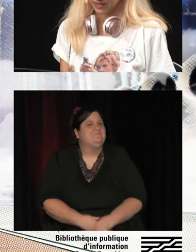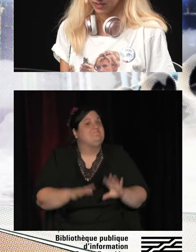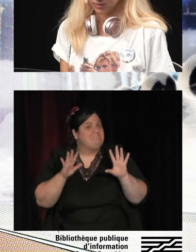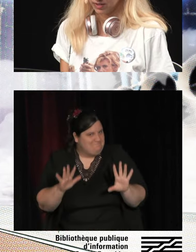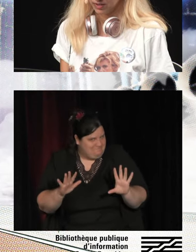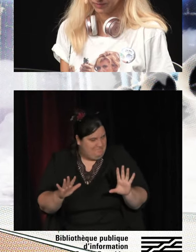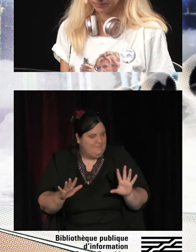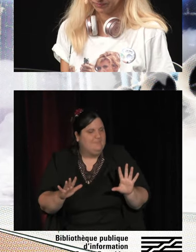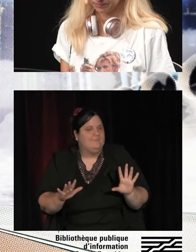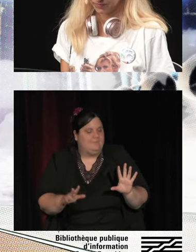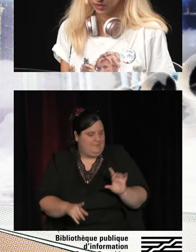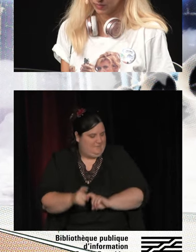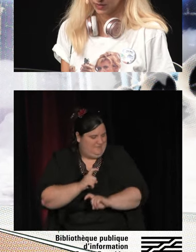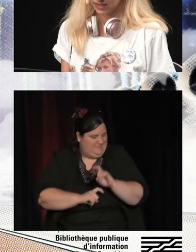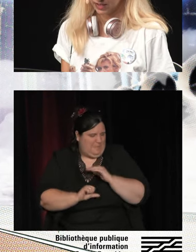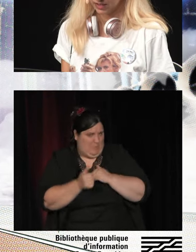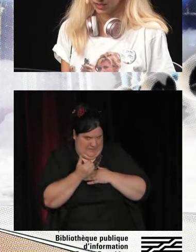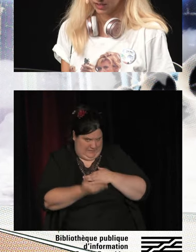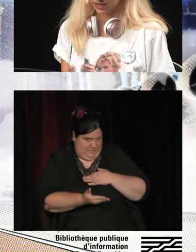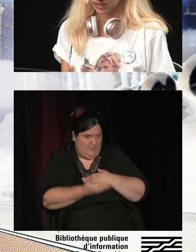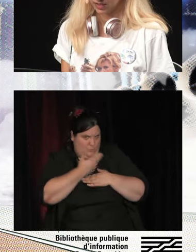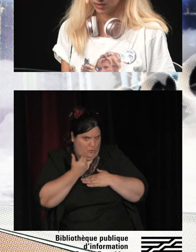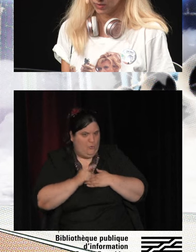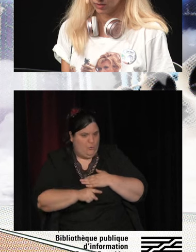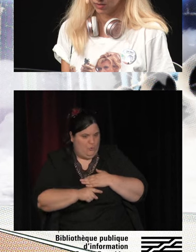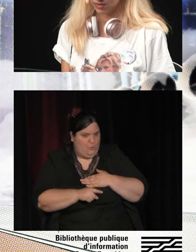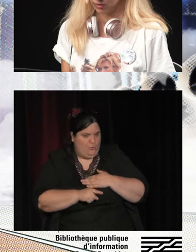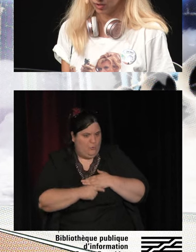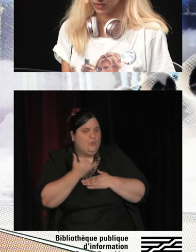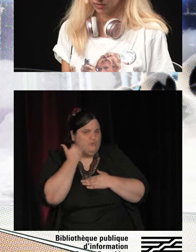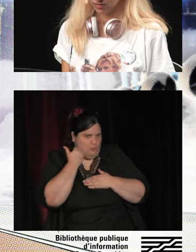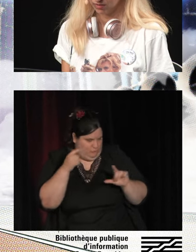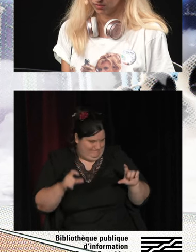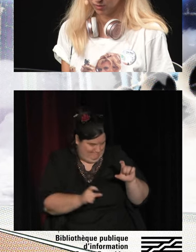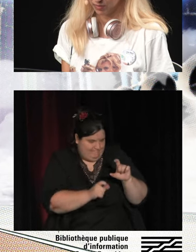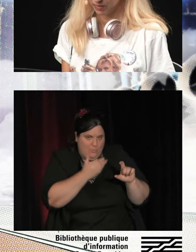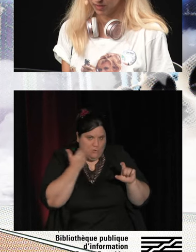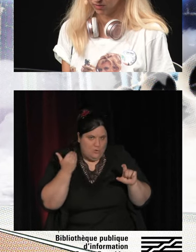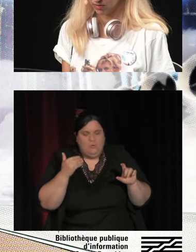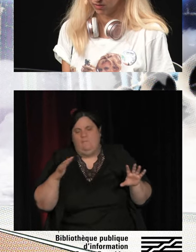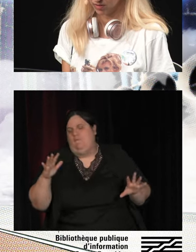Non, on va faire ça d'abord. Comme ça, et comme ceci. Non, comme ça.